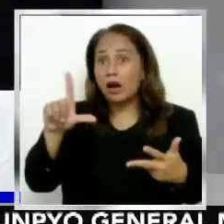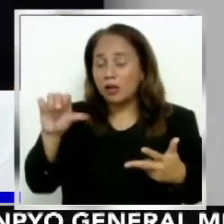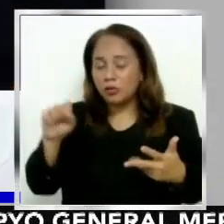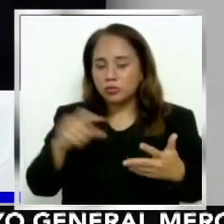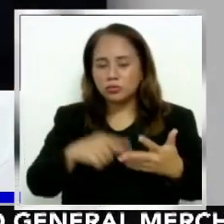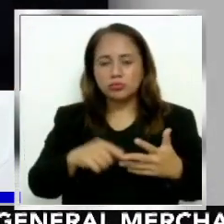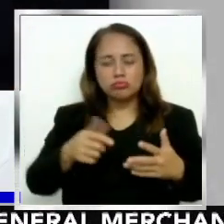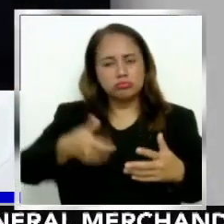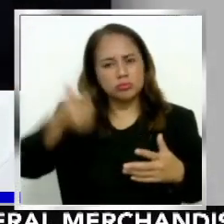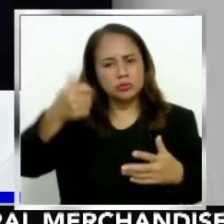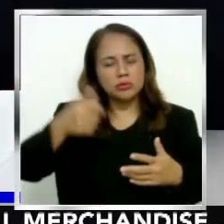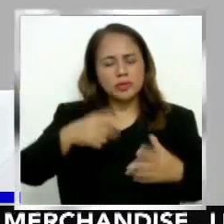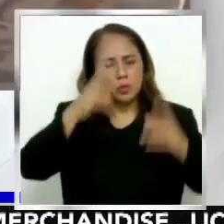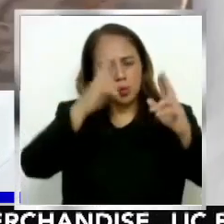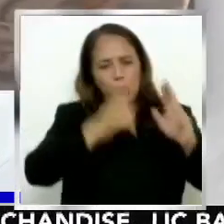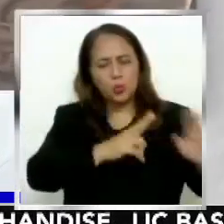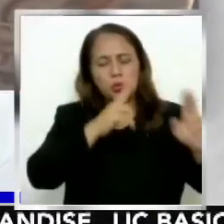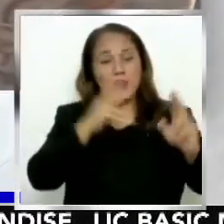parangal para sa bansa.